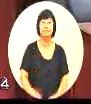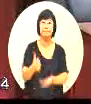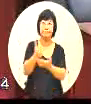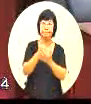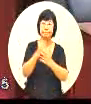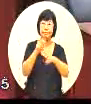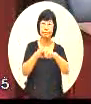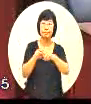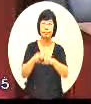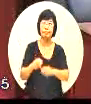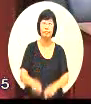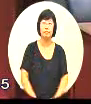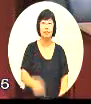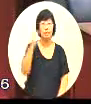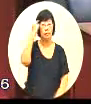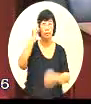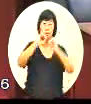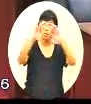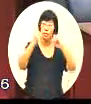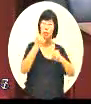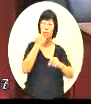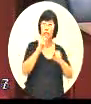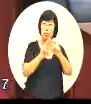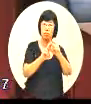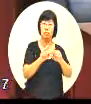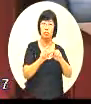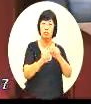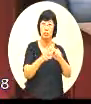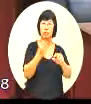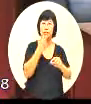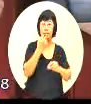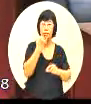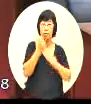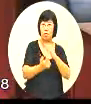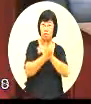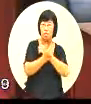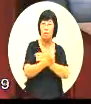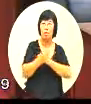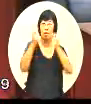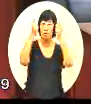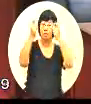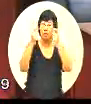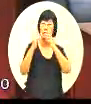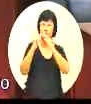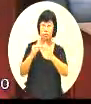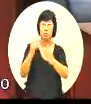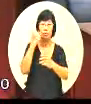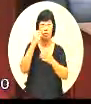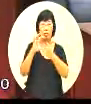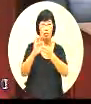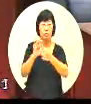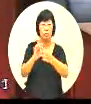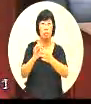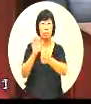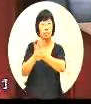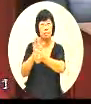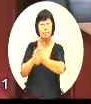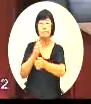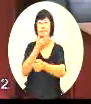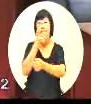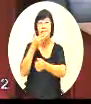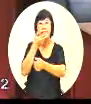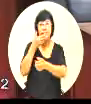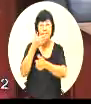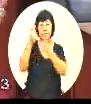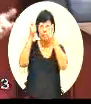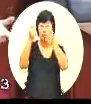这里呼吁说，赶快协调中央来提出高雄市，就是说民进党版本的也好，对高雄有利的，只要能够通过，能